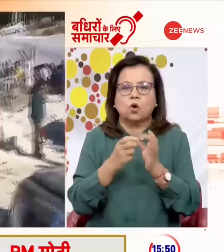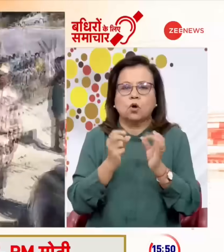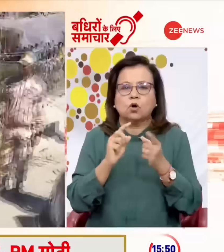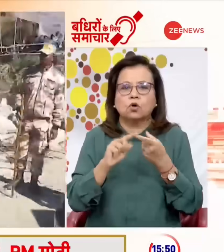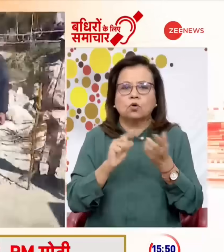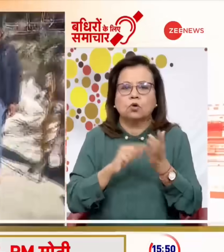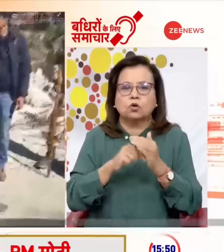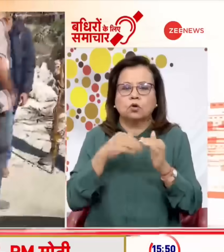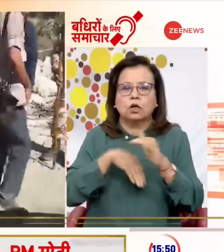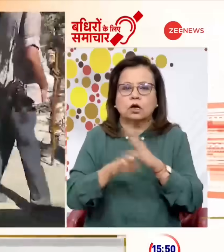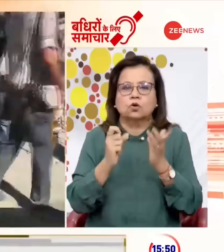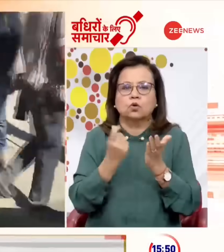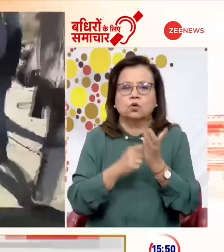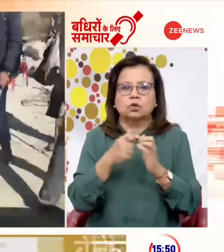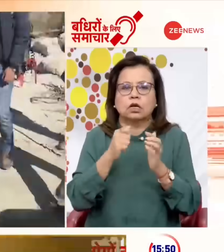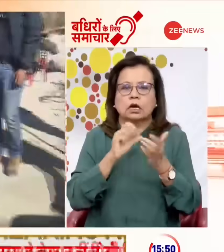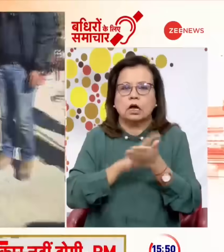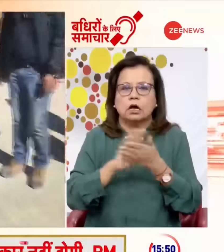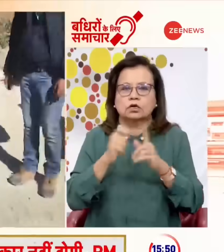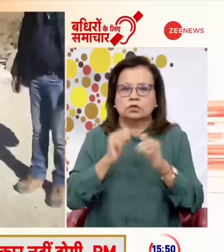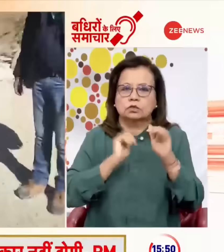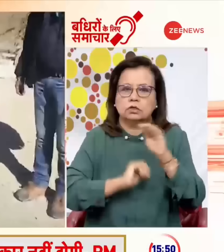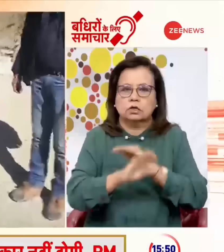रोबोट को लेकर उत्तरकाशी पहुंच चुकी है।